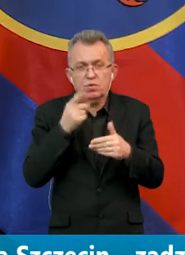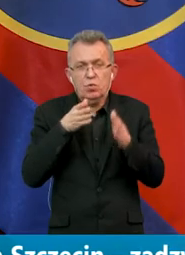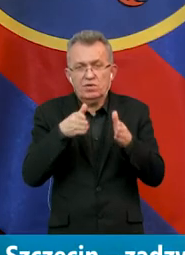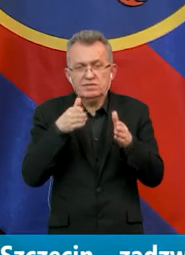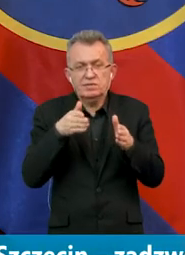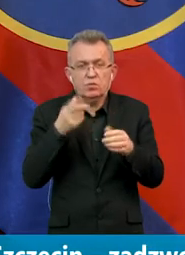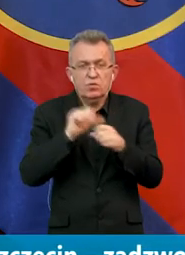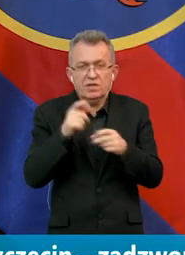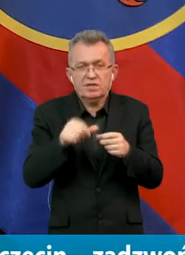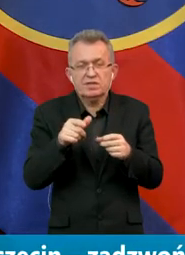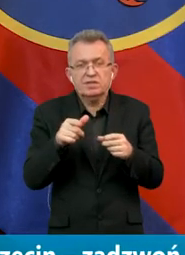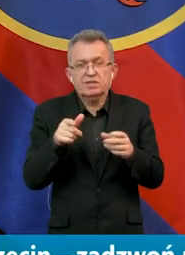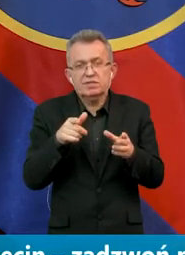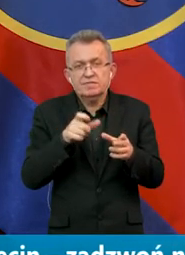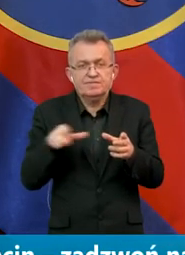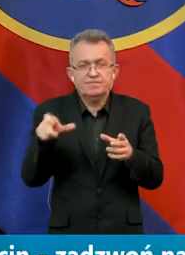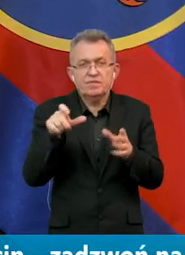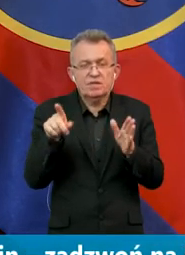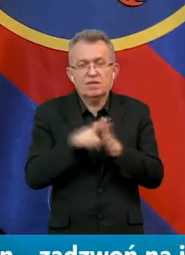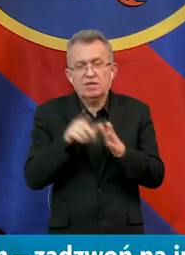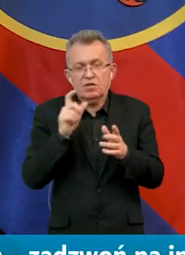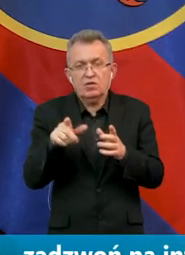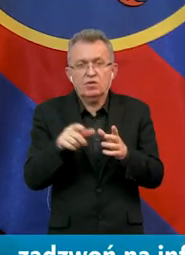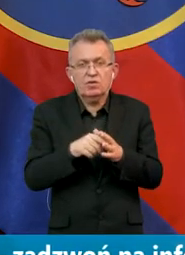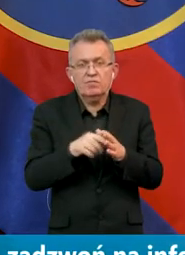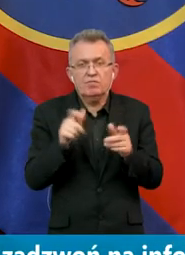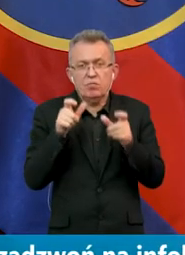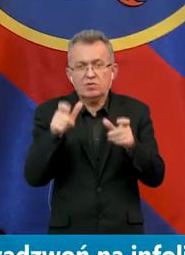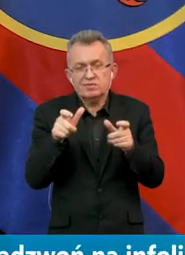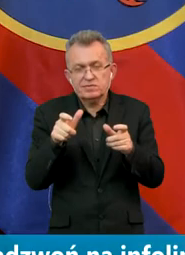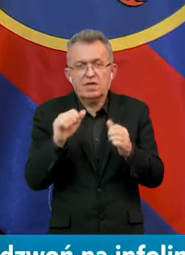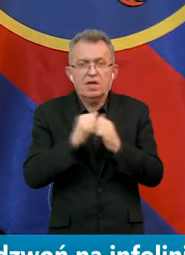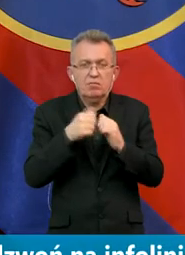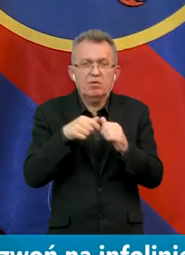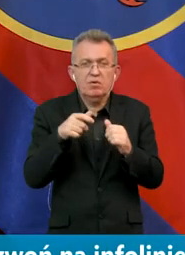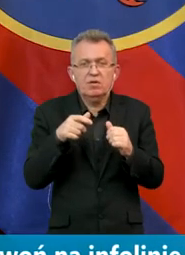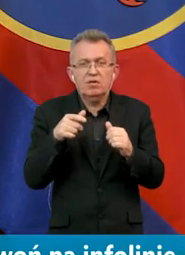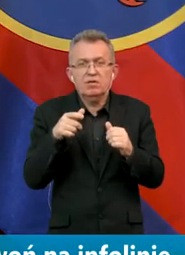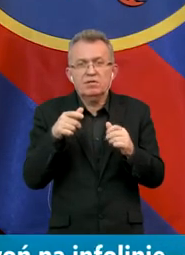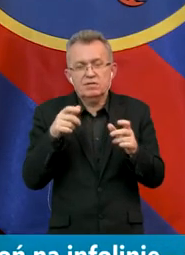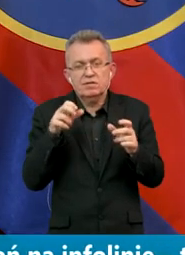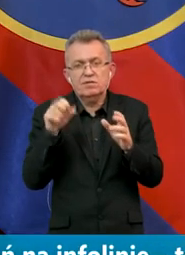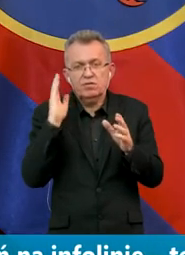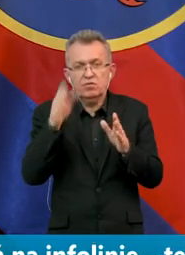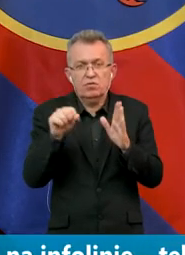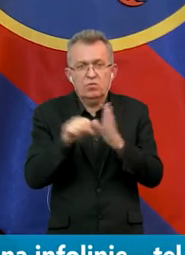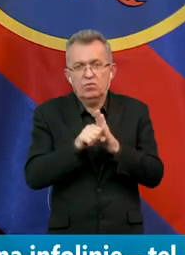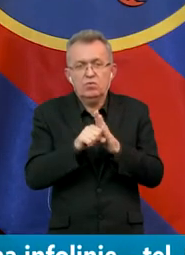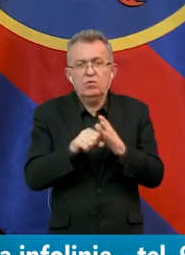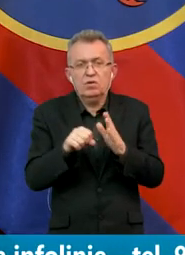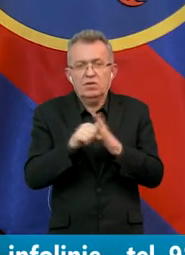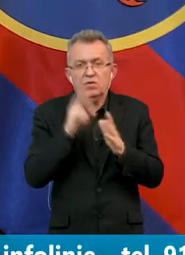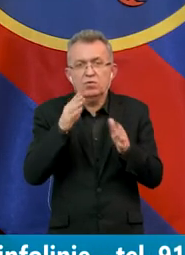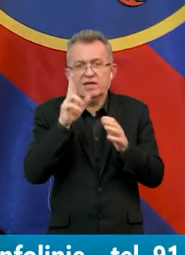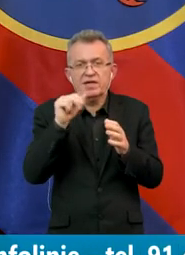sensie jest alternatywą dla przejazdu, czy to mostem długim, czy trasą zamkową w kierunku